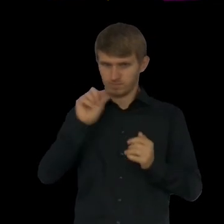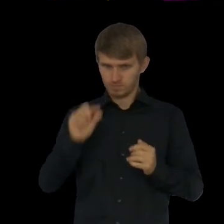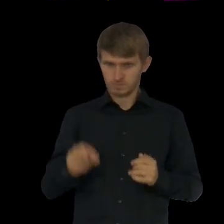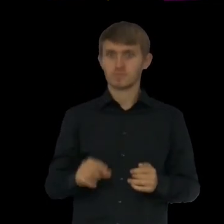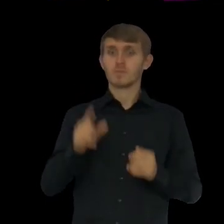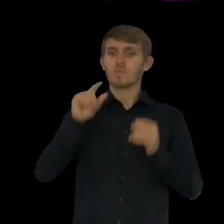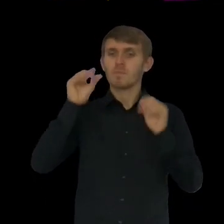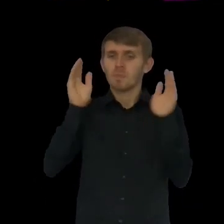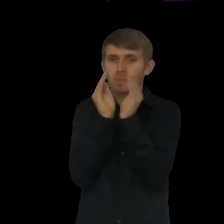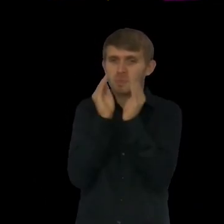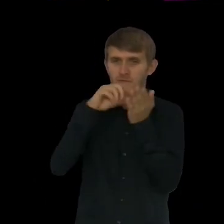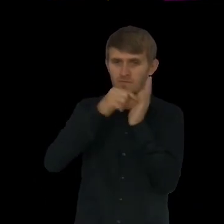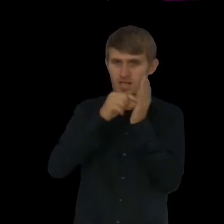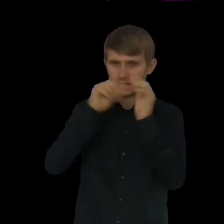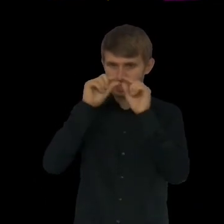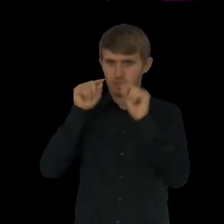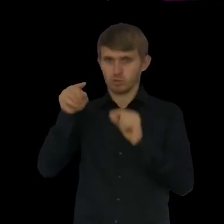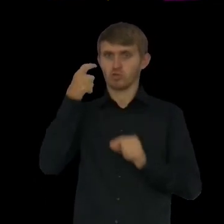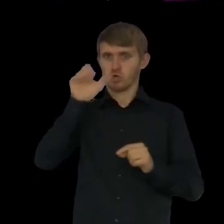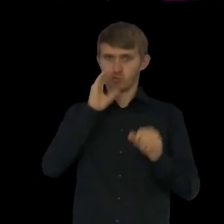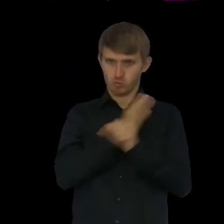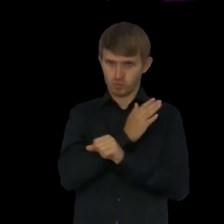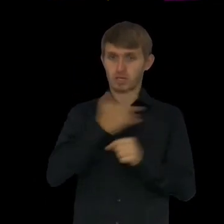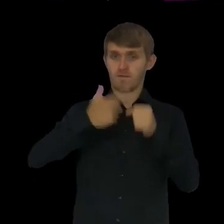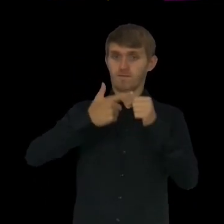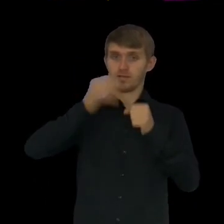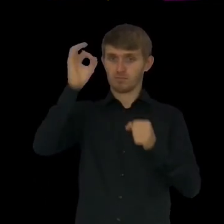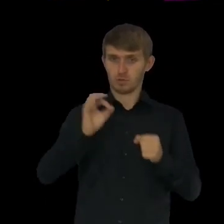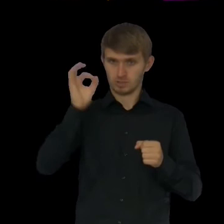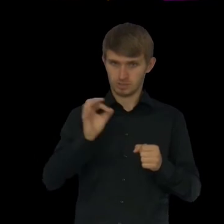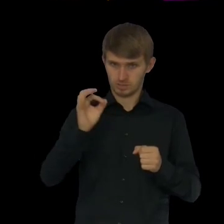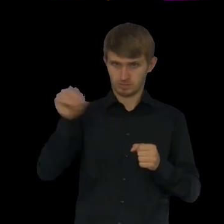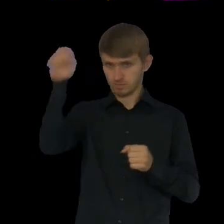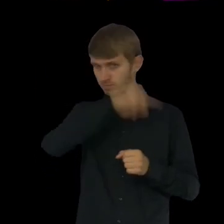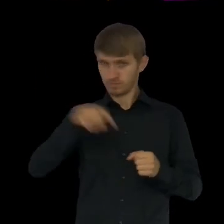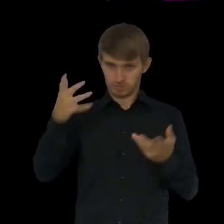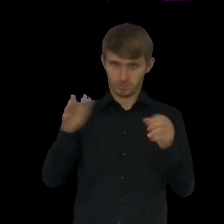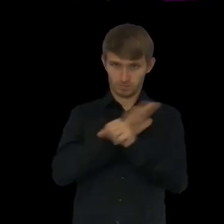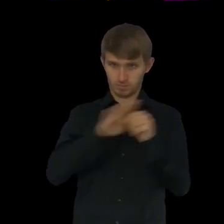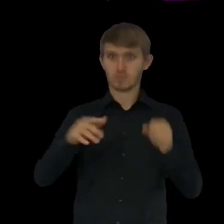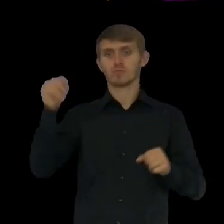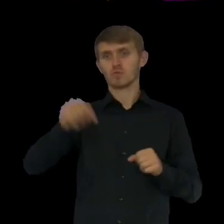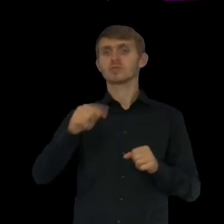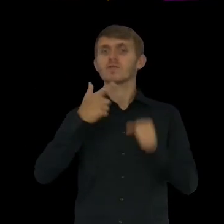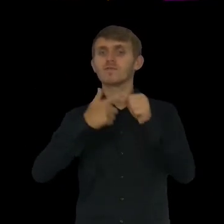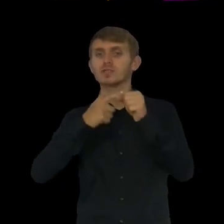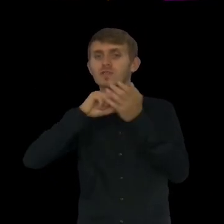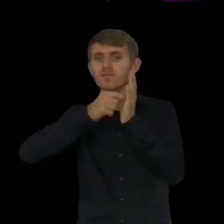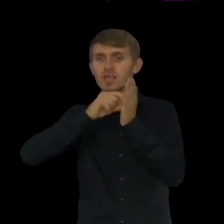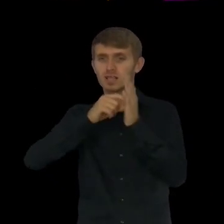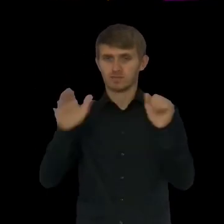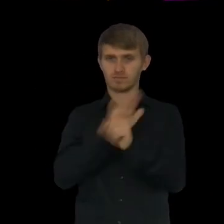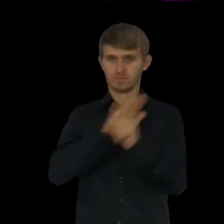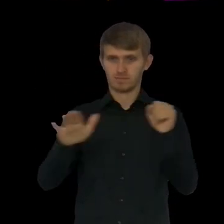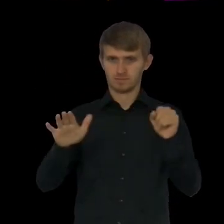jeśli chcemy zacieniować 20 procent z niego to musimy zacieniować 20 spośród każdych z to części na